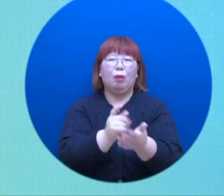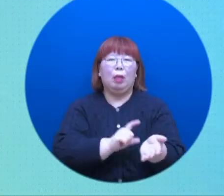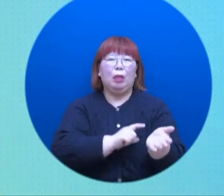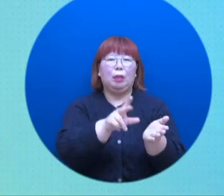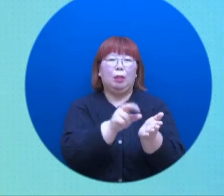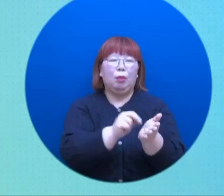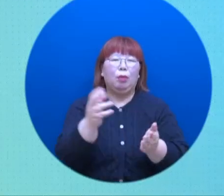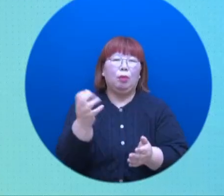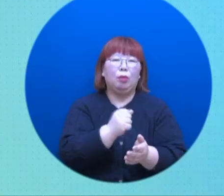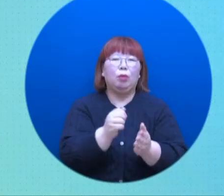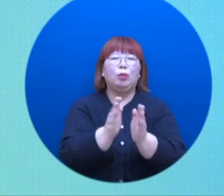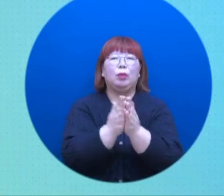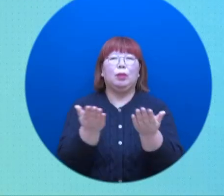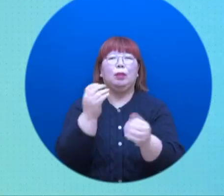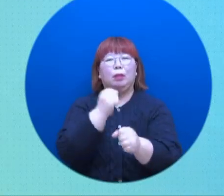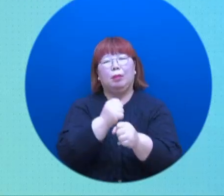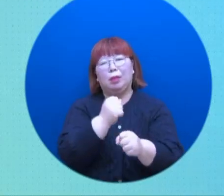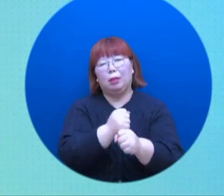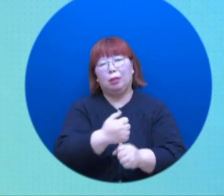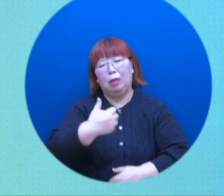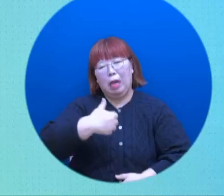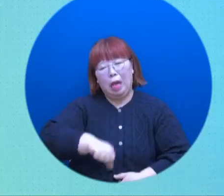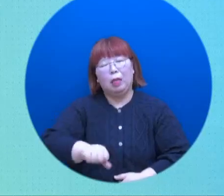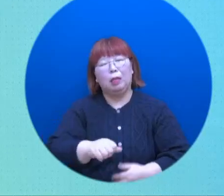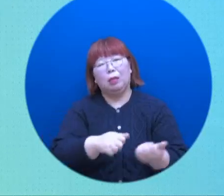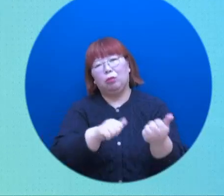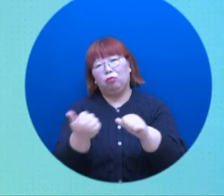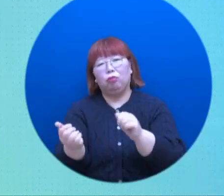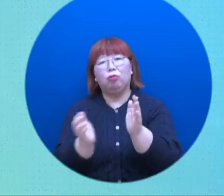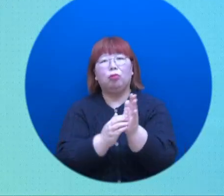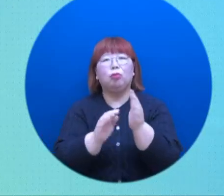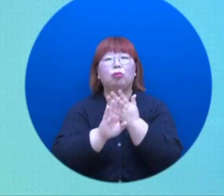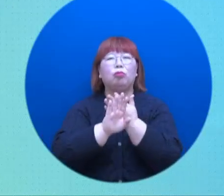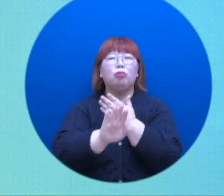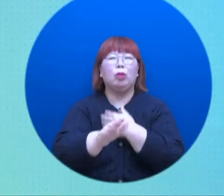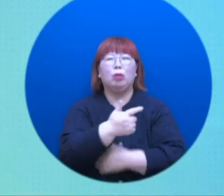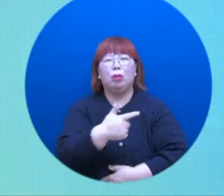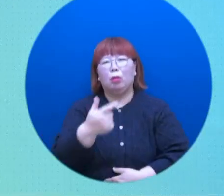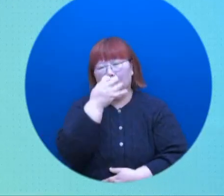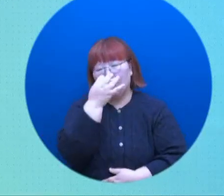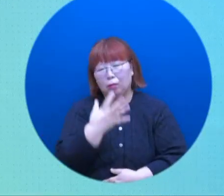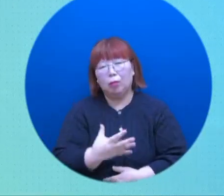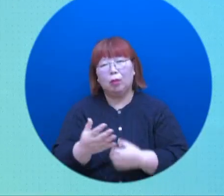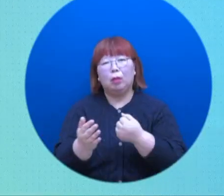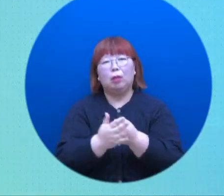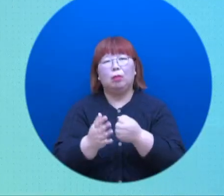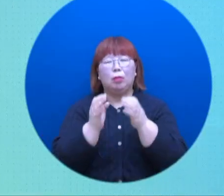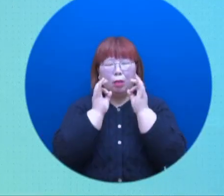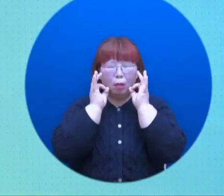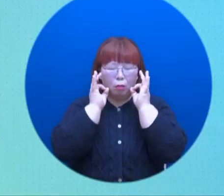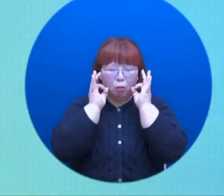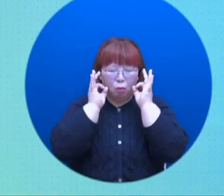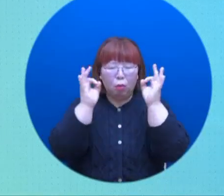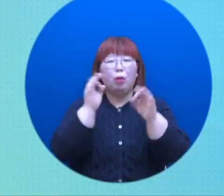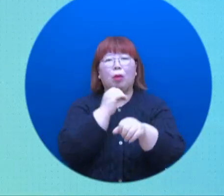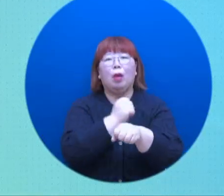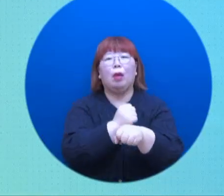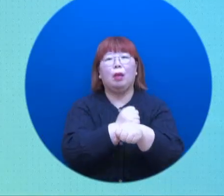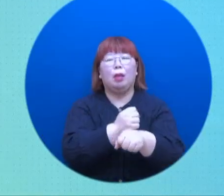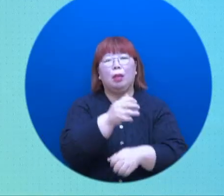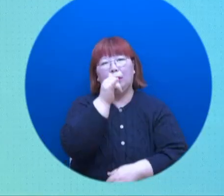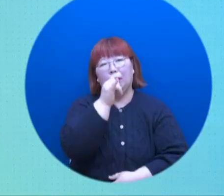되었어요. 아들을 잃고 나서 너무 힘드니까 이분이 했던 노력이 있습니다. 뭔지